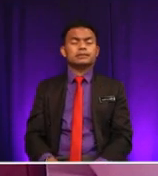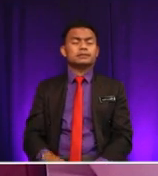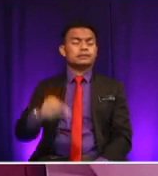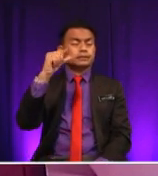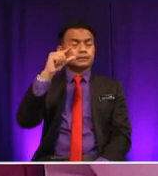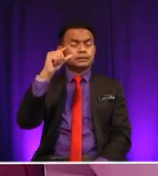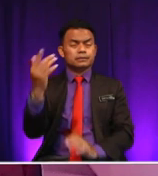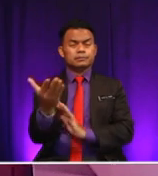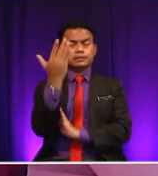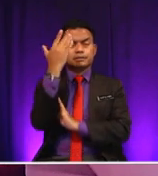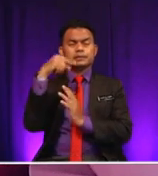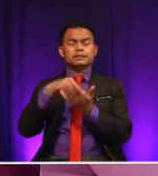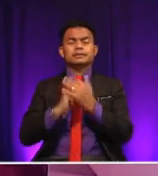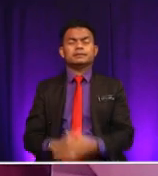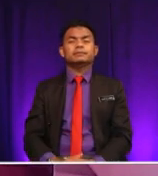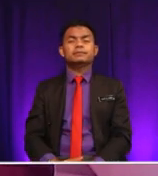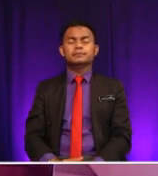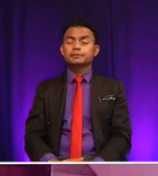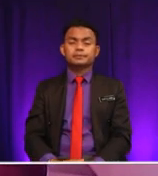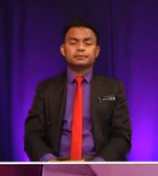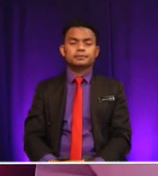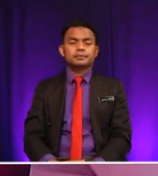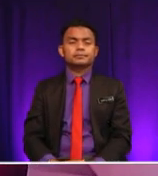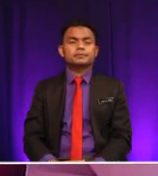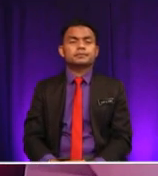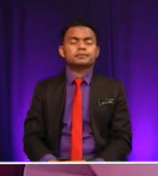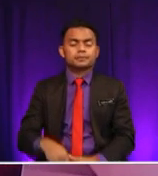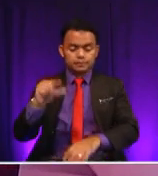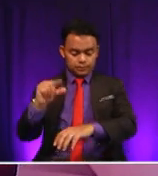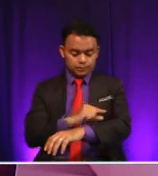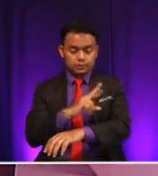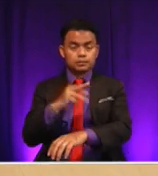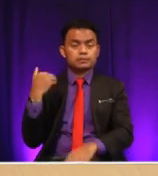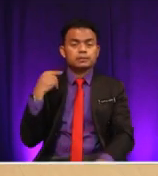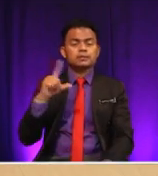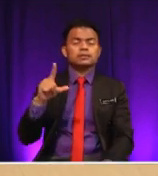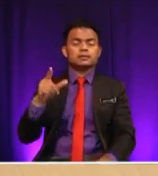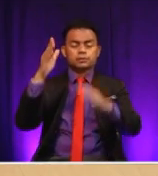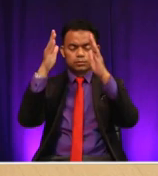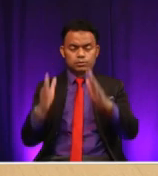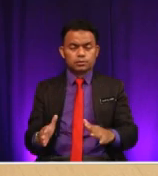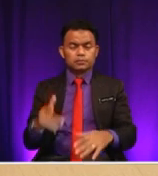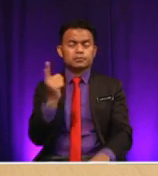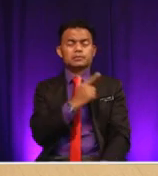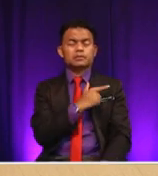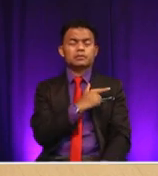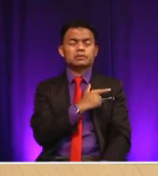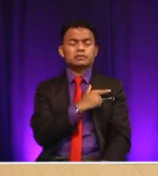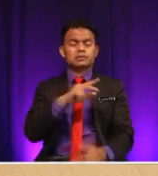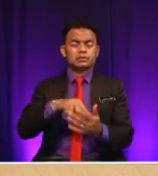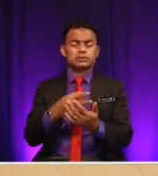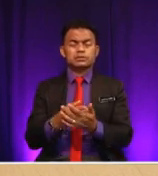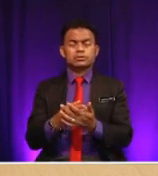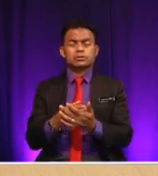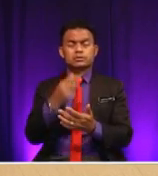pada pagi ini oke oke dan gurundanya adalah orang malas jatuh sentaro orang rajin banyak Oke